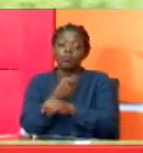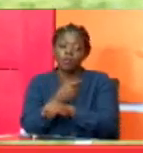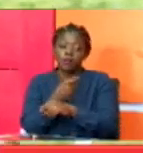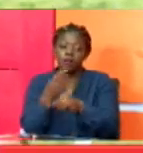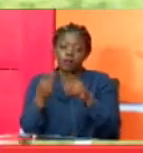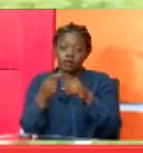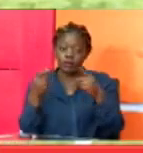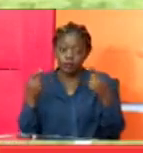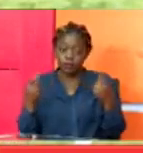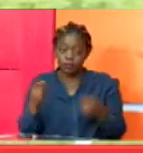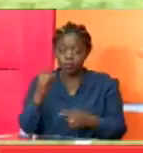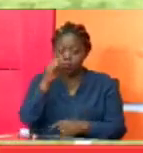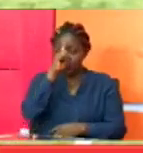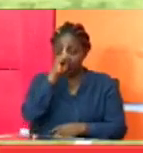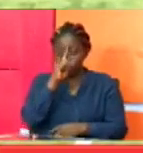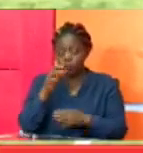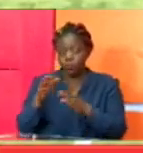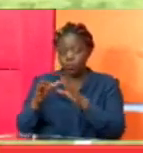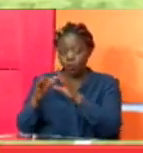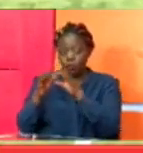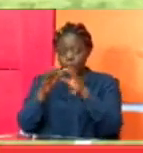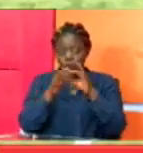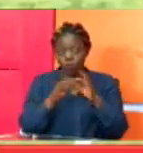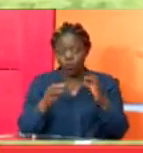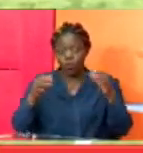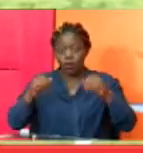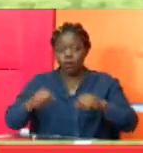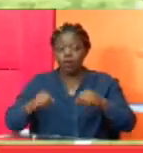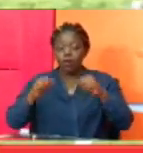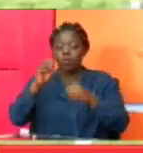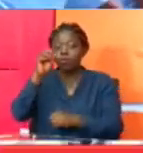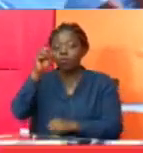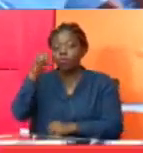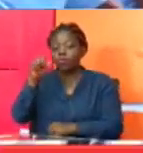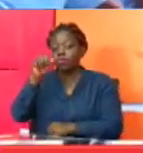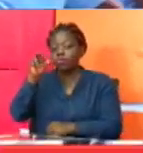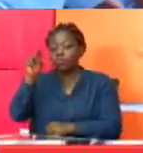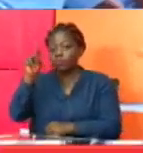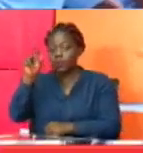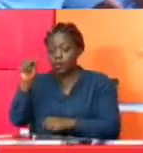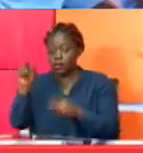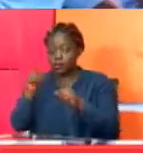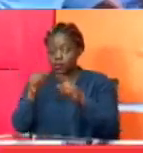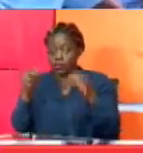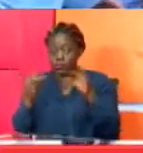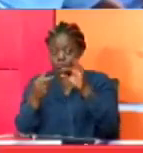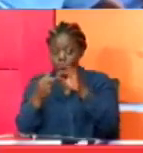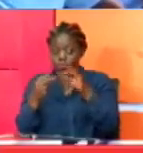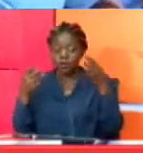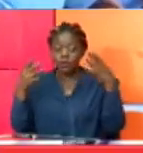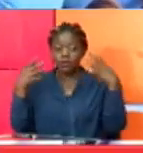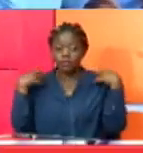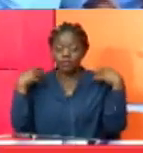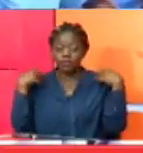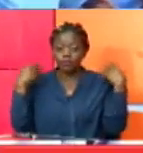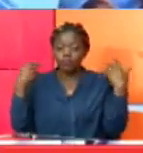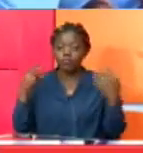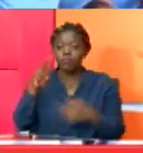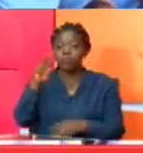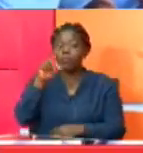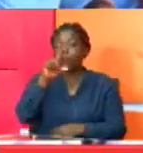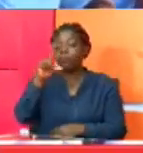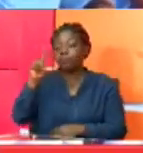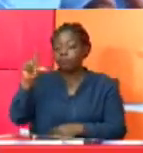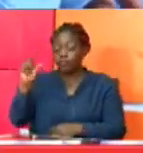kubeera ng'etuuka ne Tolo United. Abakulu ba Onduparaka bajja kubeera nga batuuka ne Sports Club Villa ate nga Proline ejja